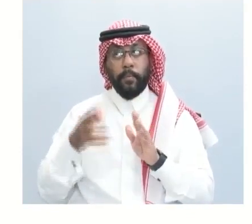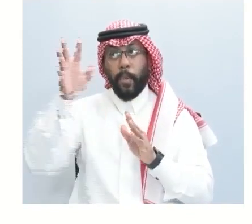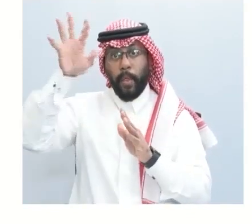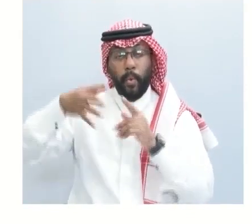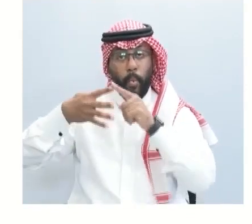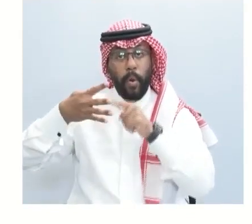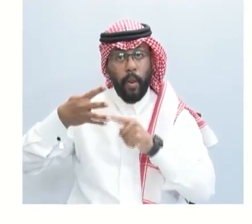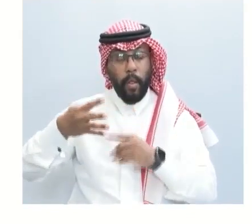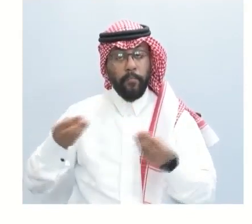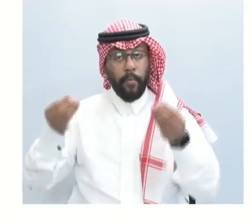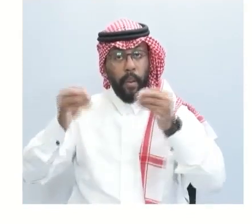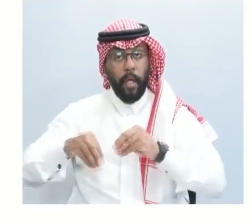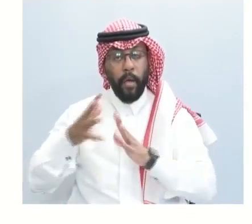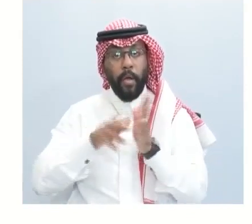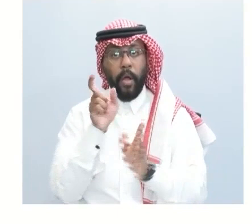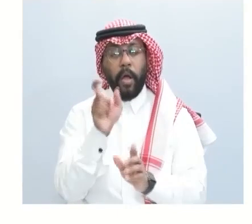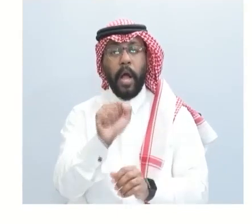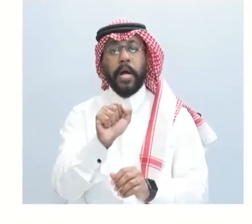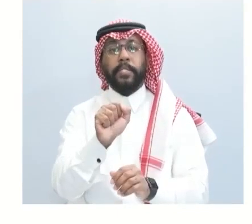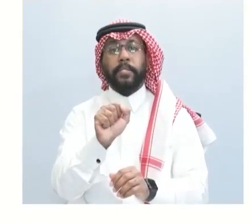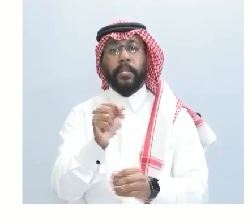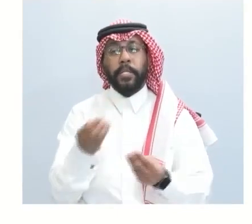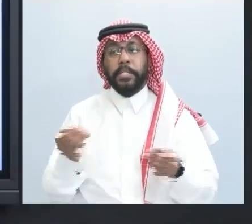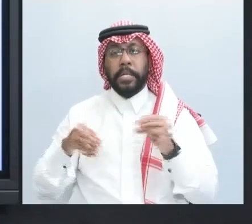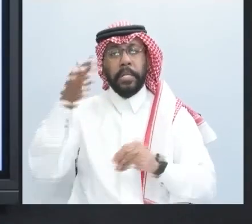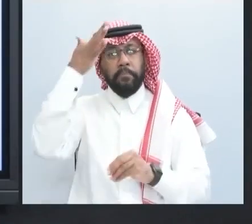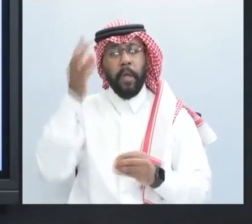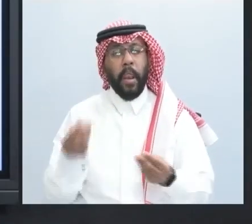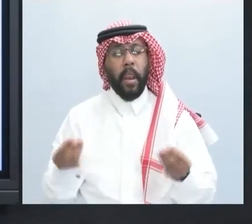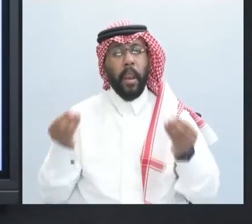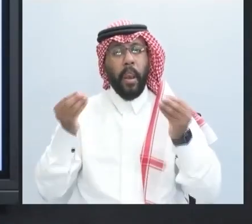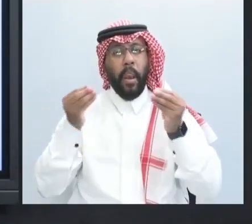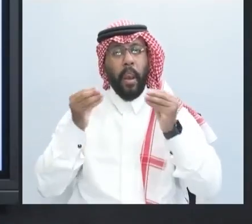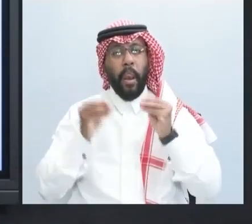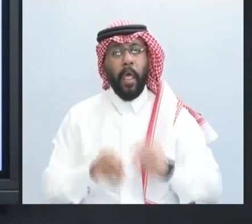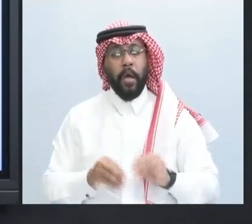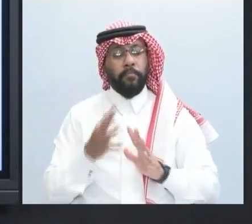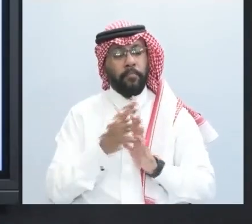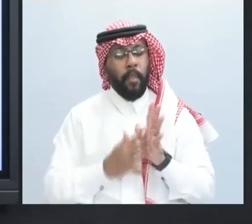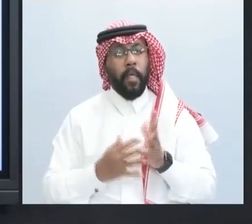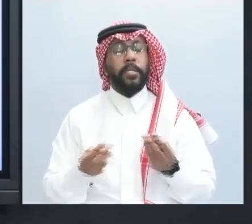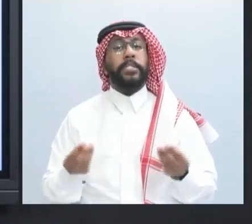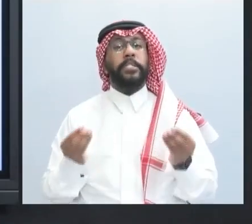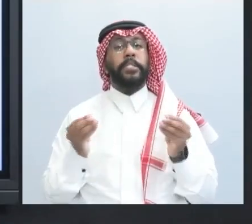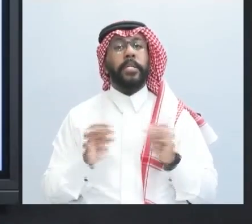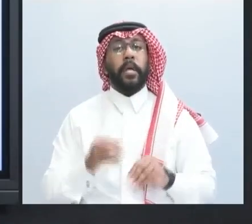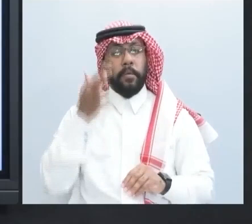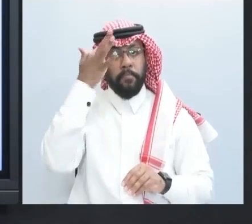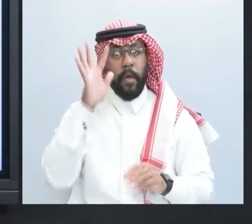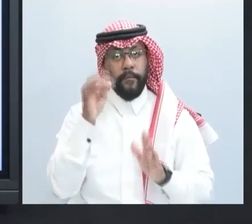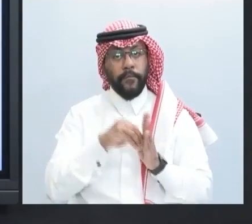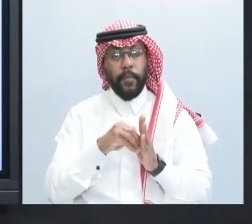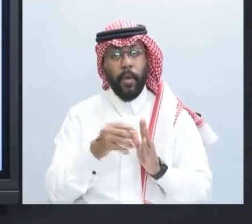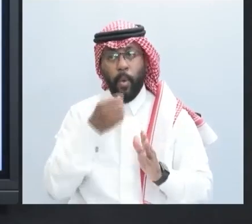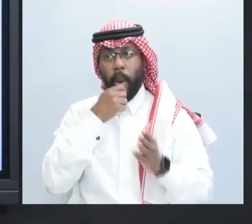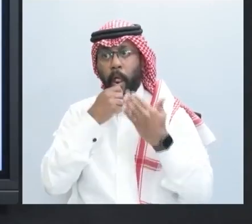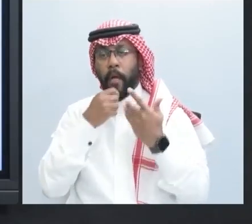اللغه والامان العلميه والخلاص والهدف بامكانك ايضا ان تضيف في هذا الجدول ايضا مهارات الخطيب ما هي اهم المهارات الجرعه الطلاقه